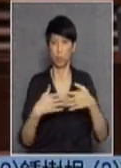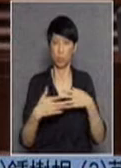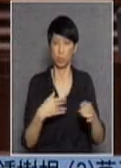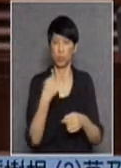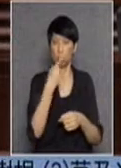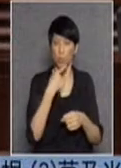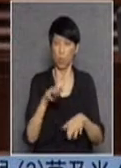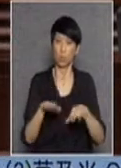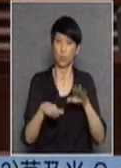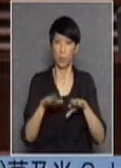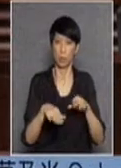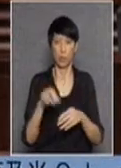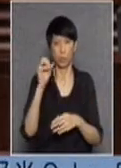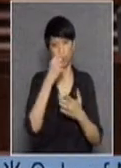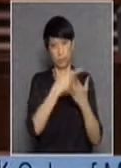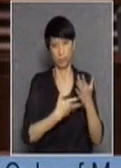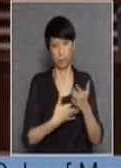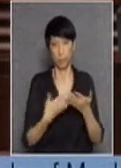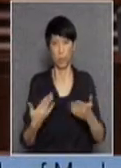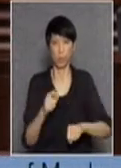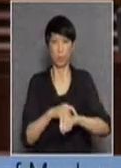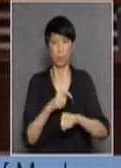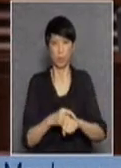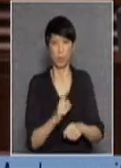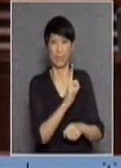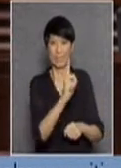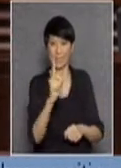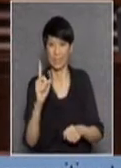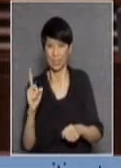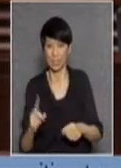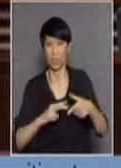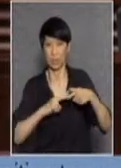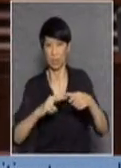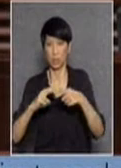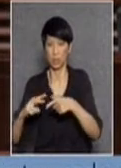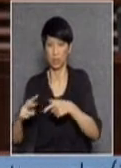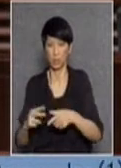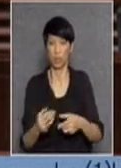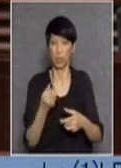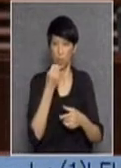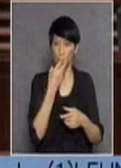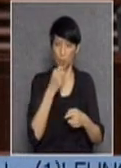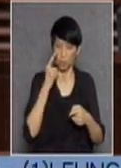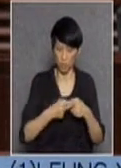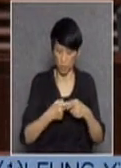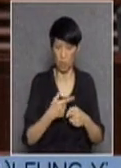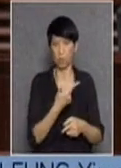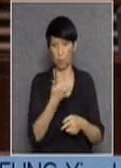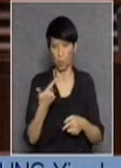的措施。我今天没有时间逐一介绍，我只可以说香港还是有很多需要帮助的人。